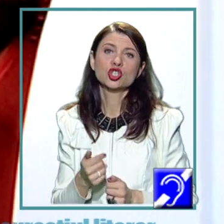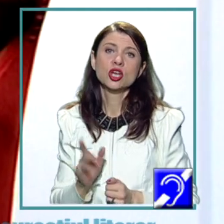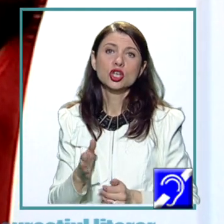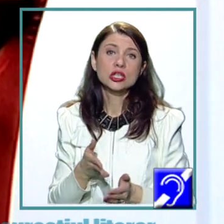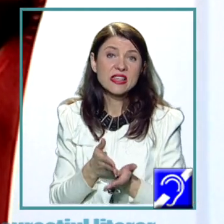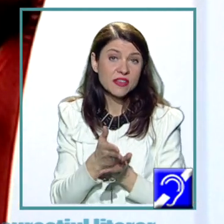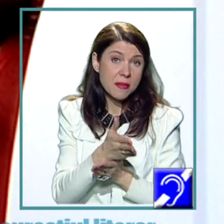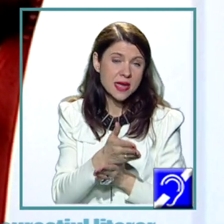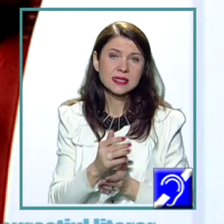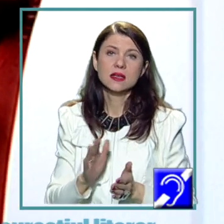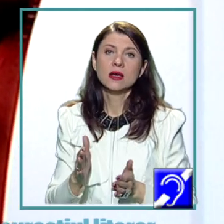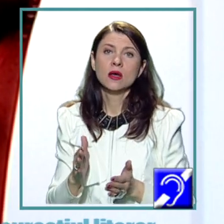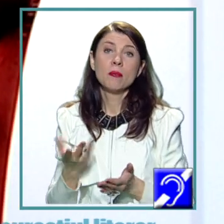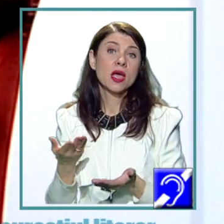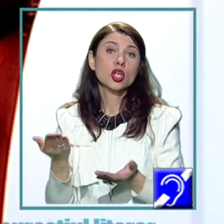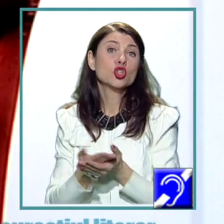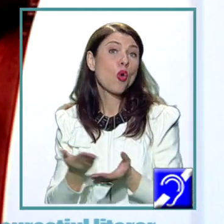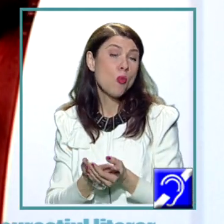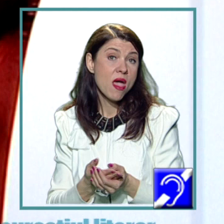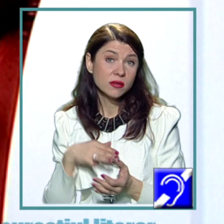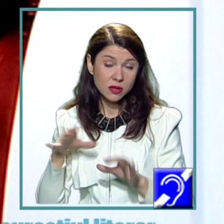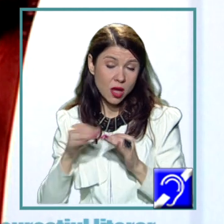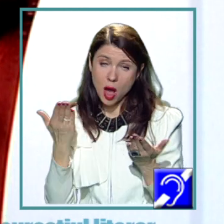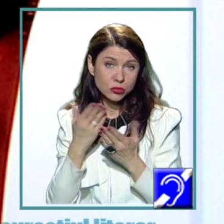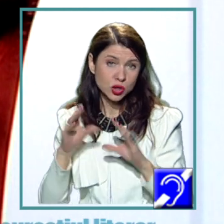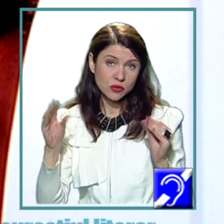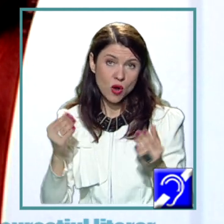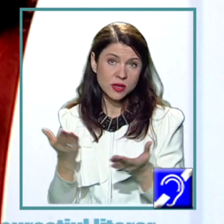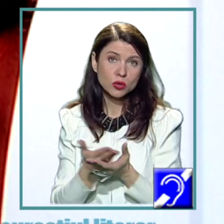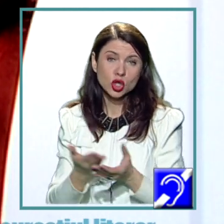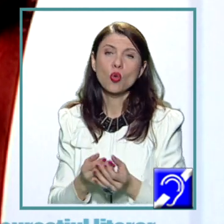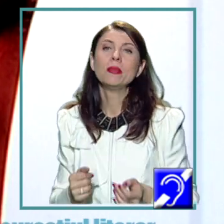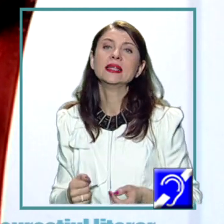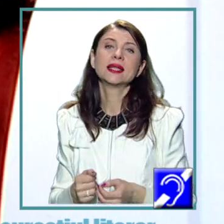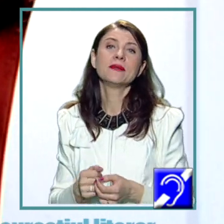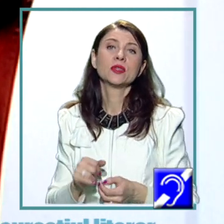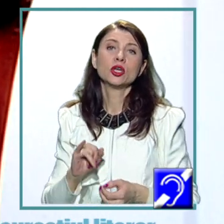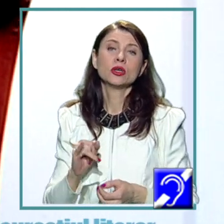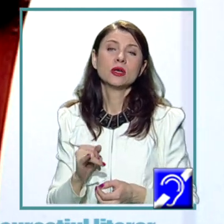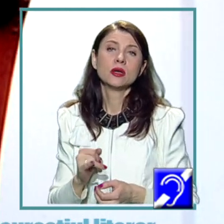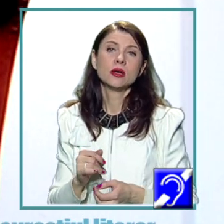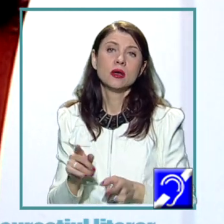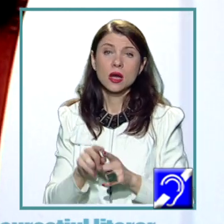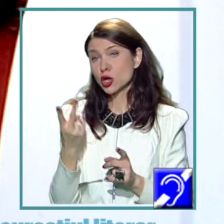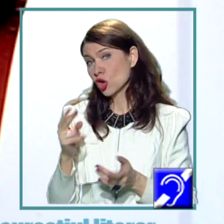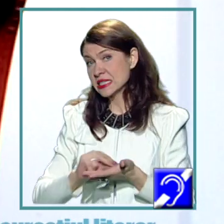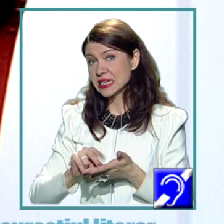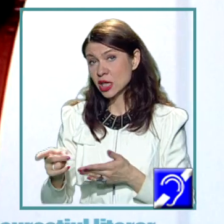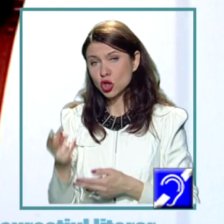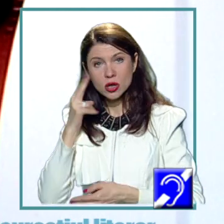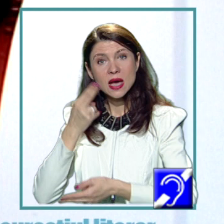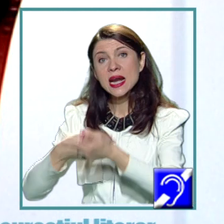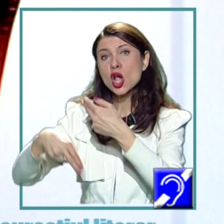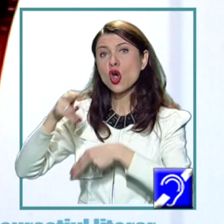mers fie pe filiera documentelor, cum se întâmplă cu Simona Sora, Ioana Pârvulescu și Filip Florian, către reconstituirea